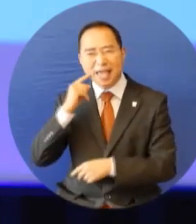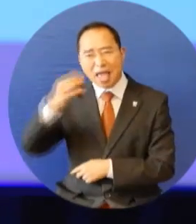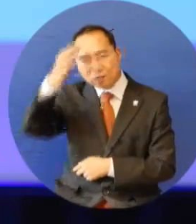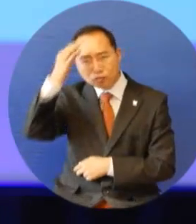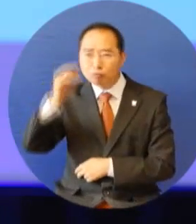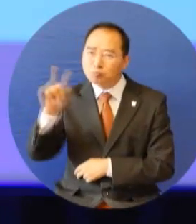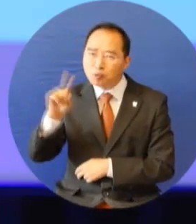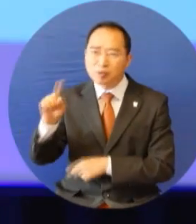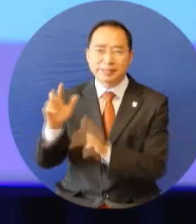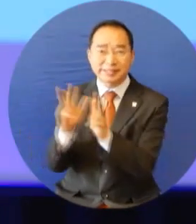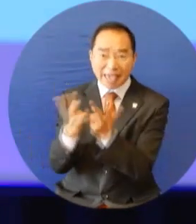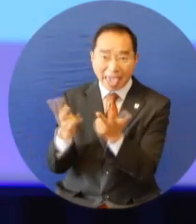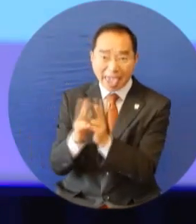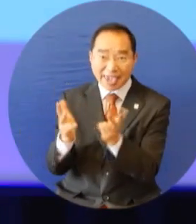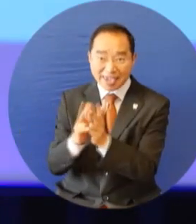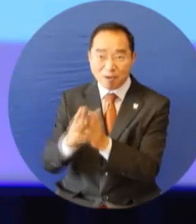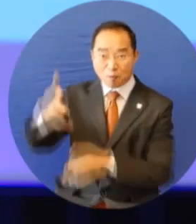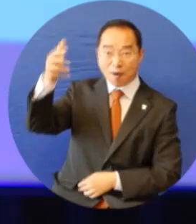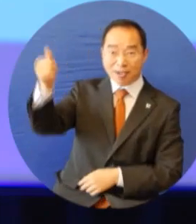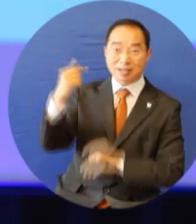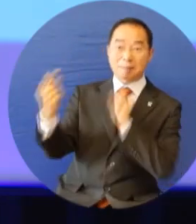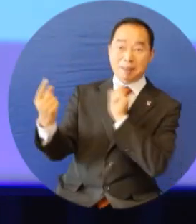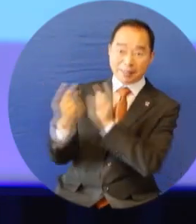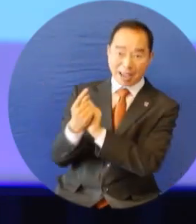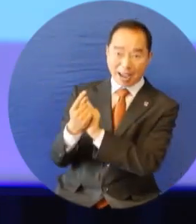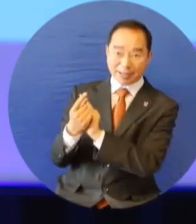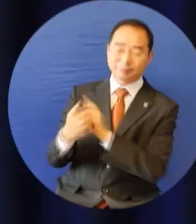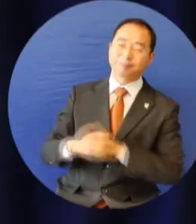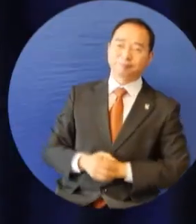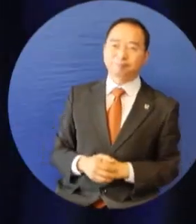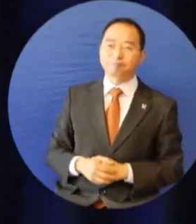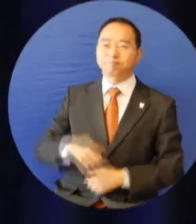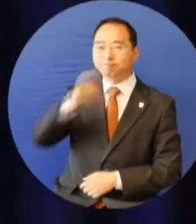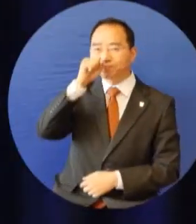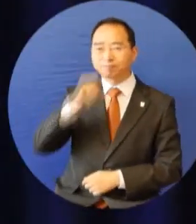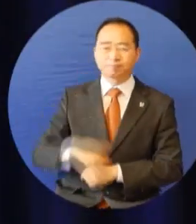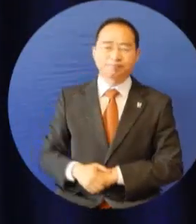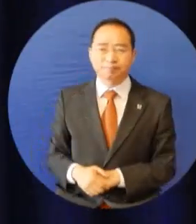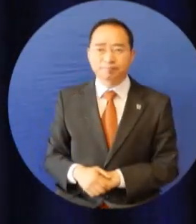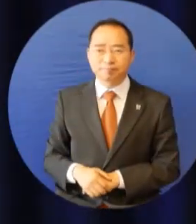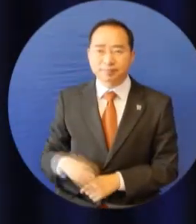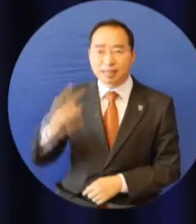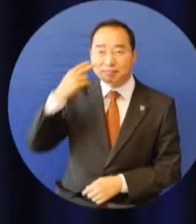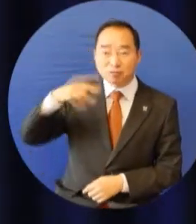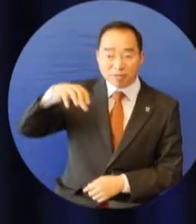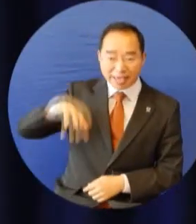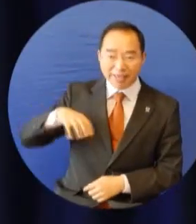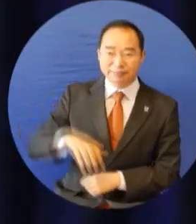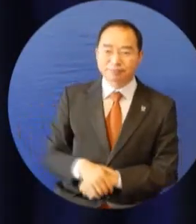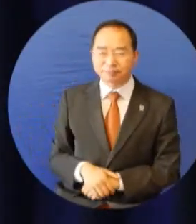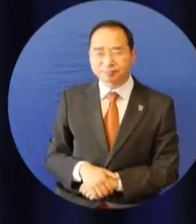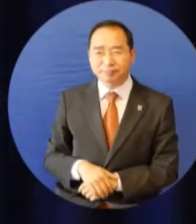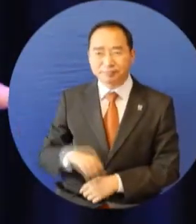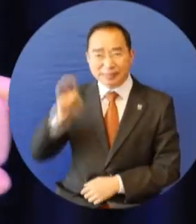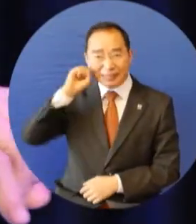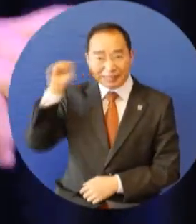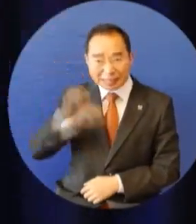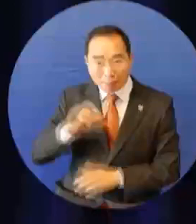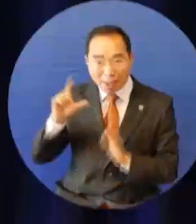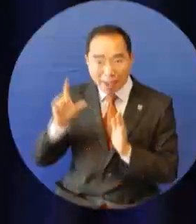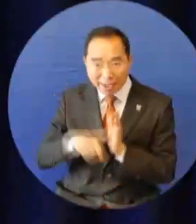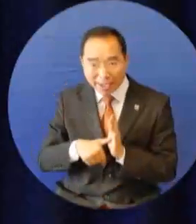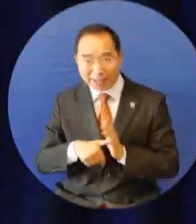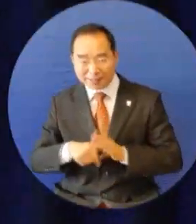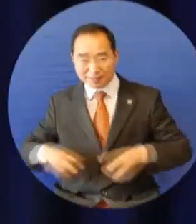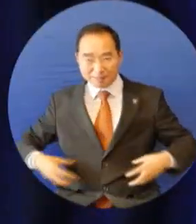푸드아트라는 잡지 회장을 밥해 줄 계기가 됐어요. 가지고 어떻게 했는지 알아요? 그